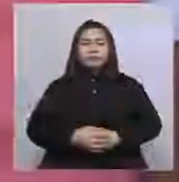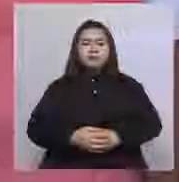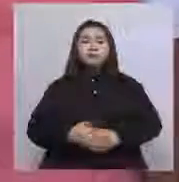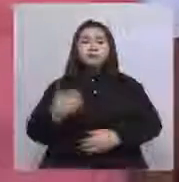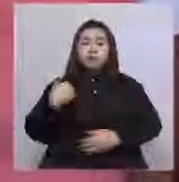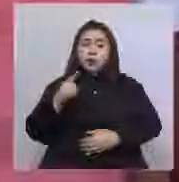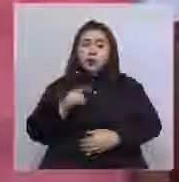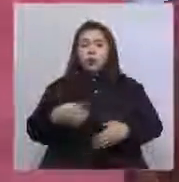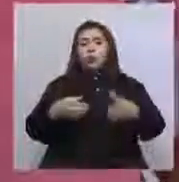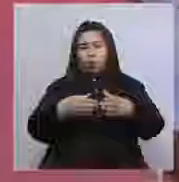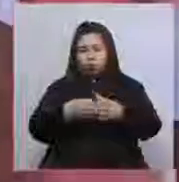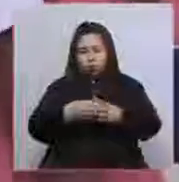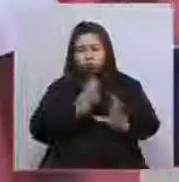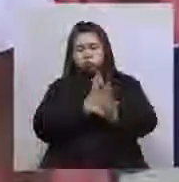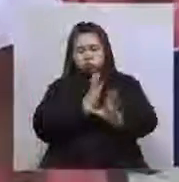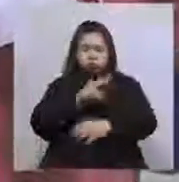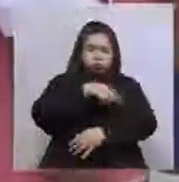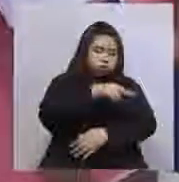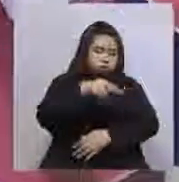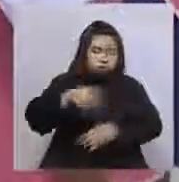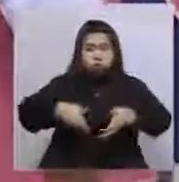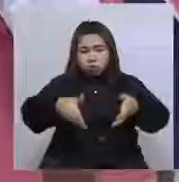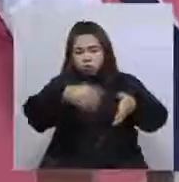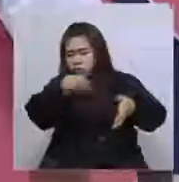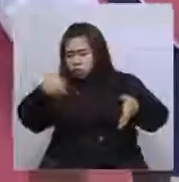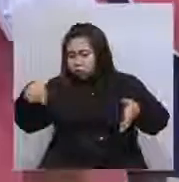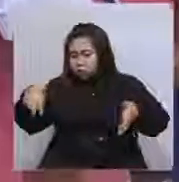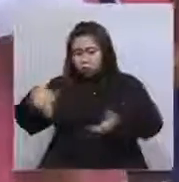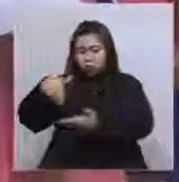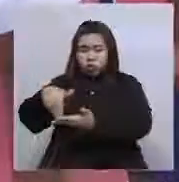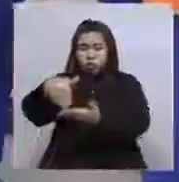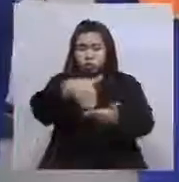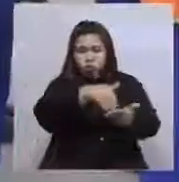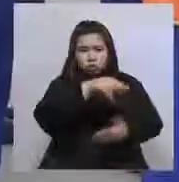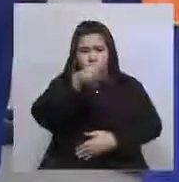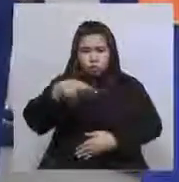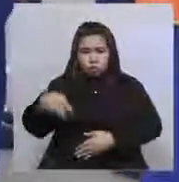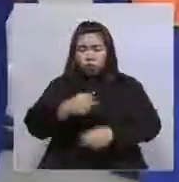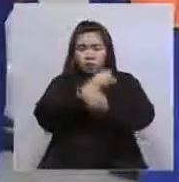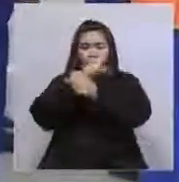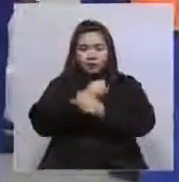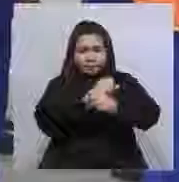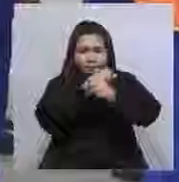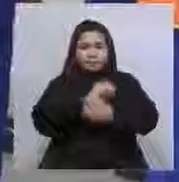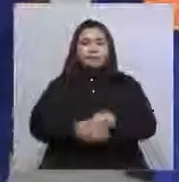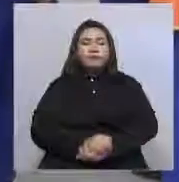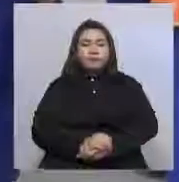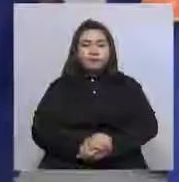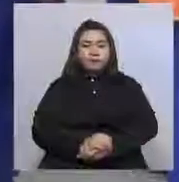วมทั้งมีการจัดกำลังออกลาดตระเวนเส้นทางต่างๆและประจำตามจุดต่างๆเพื่อป้องกันการเกิดเหตุครับ